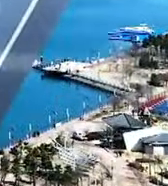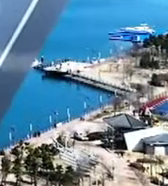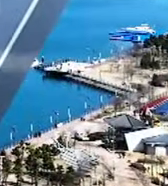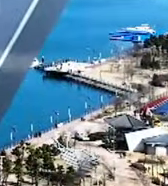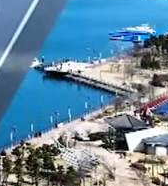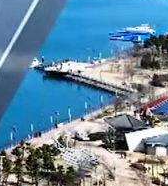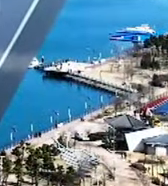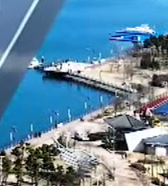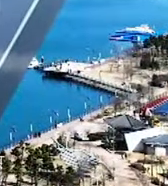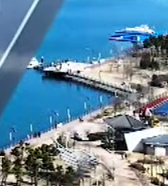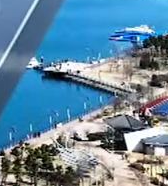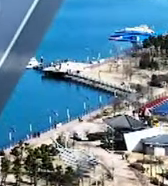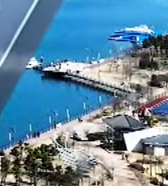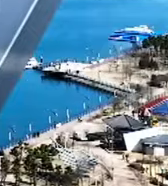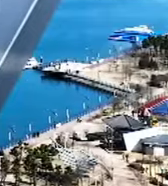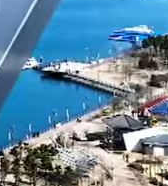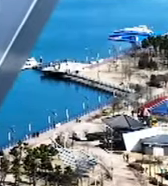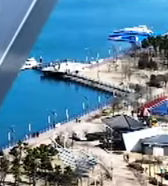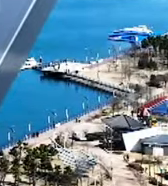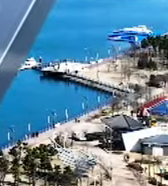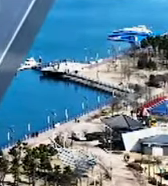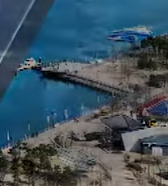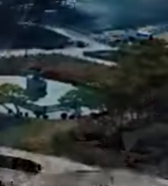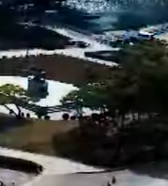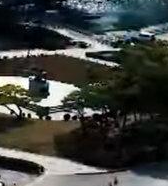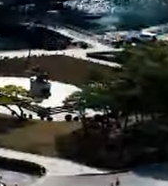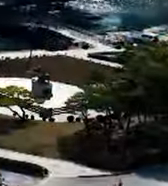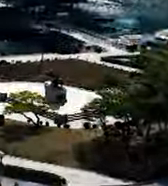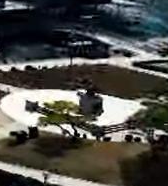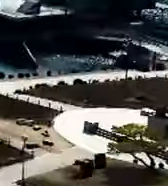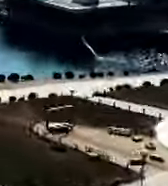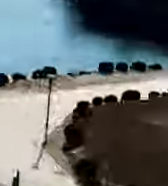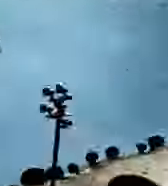강원 15.8% 투표율 보이고 있습니다.